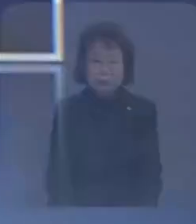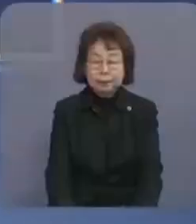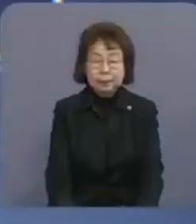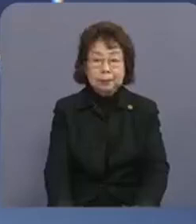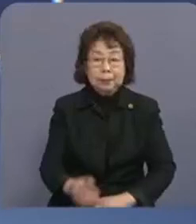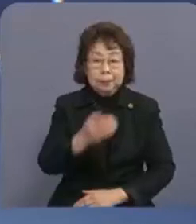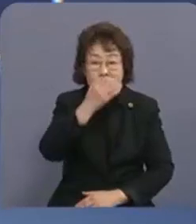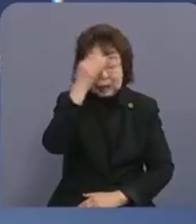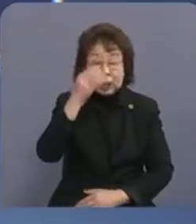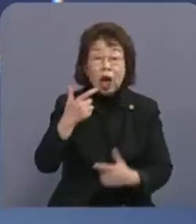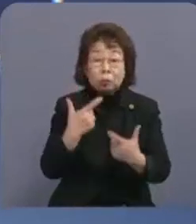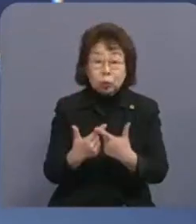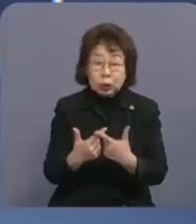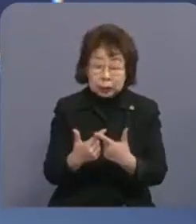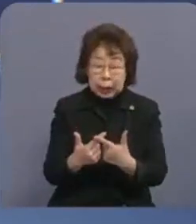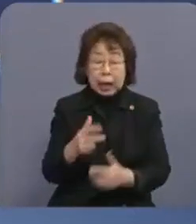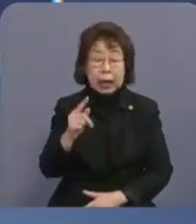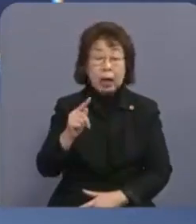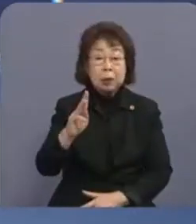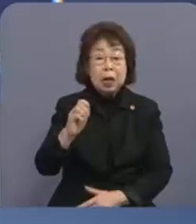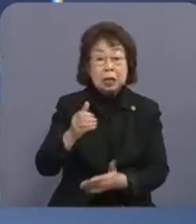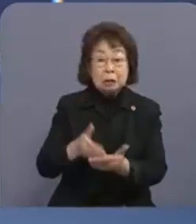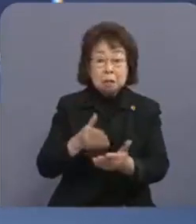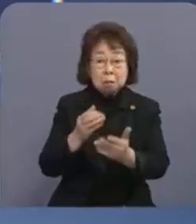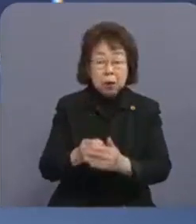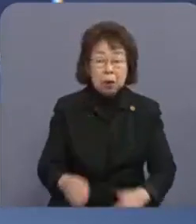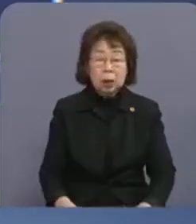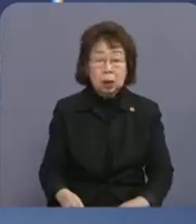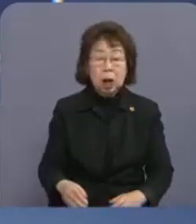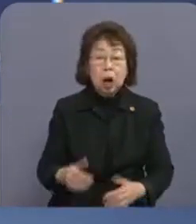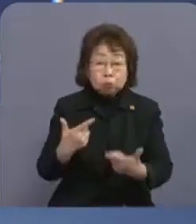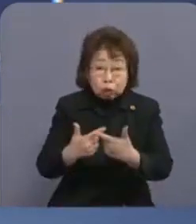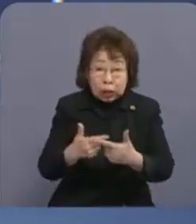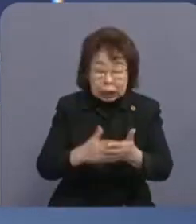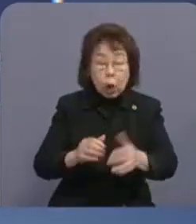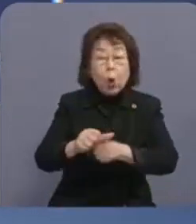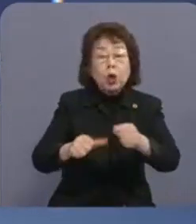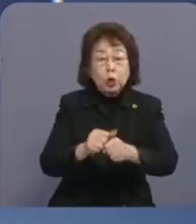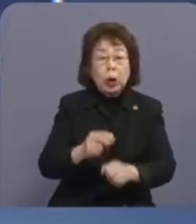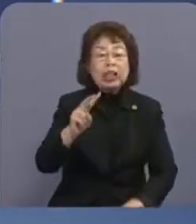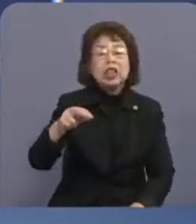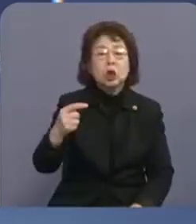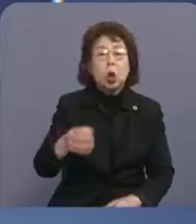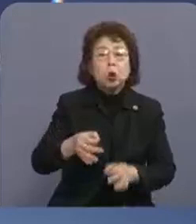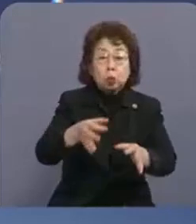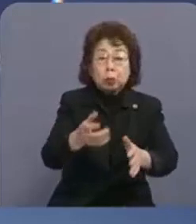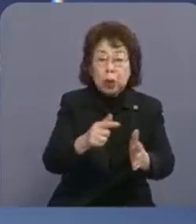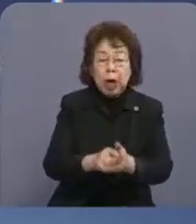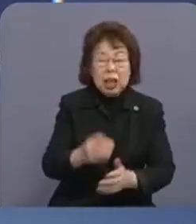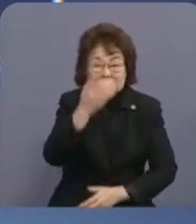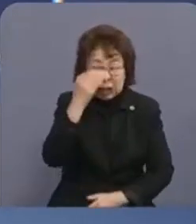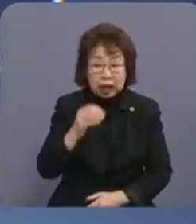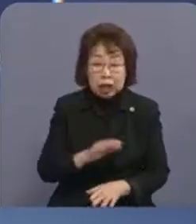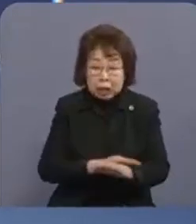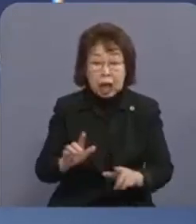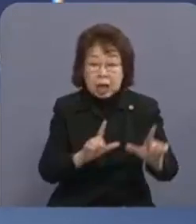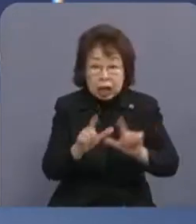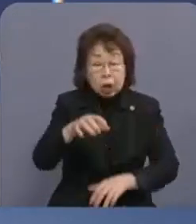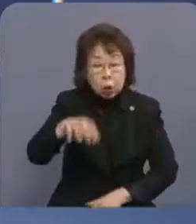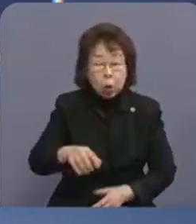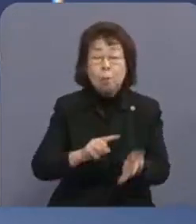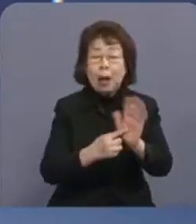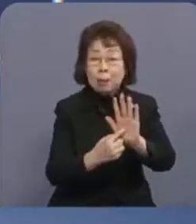청년 부산 KBS 연중 기획 보도입니다 부산시가 5년간 2조원을 투입해 청년이 머무는 도시로 만들겠다는 계획을